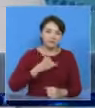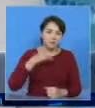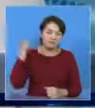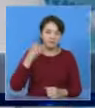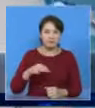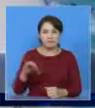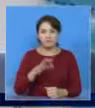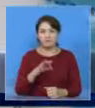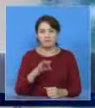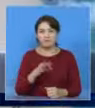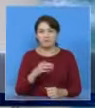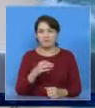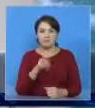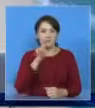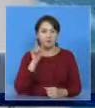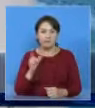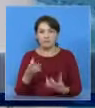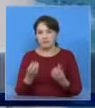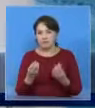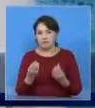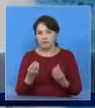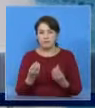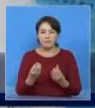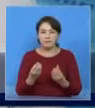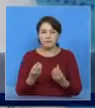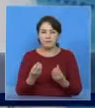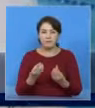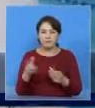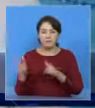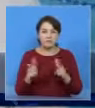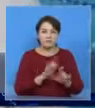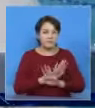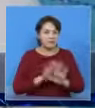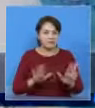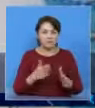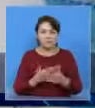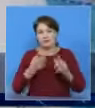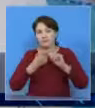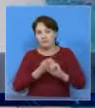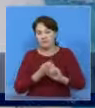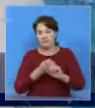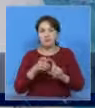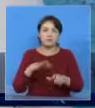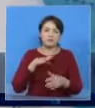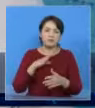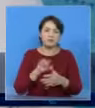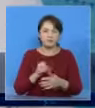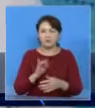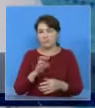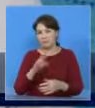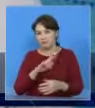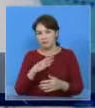Актюбинской области молодежь еще не готова. Но это связано с пандемией, связано с тем,